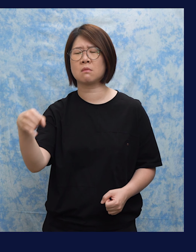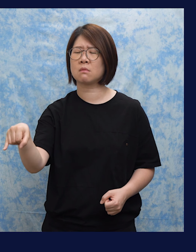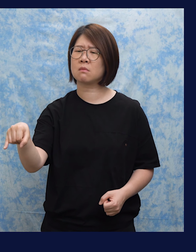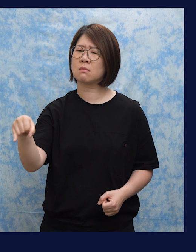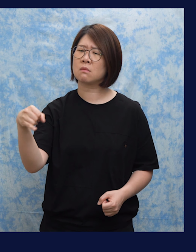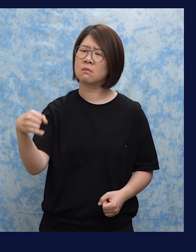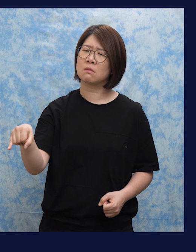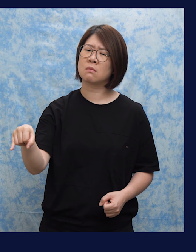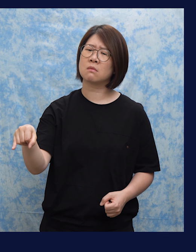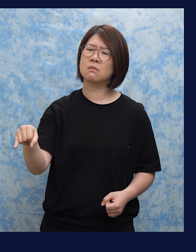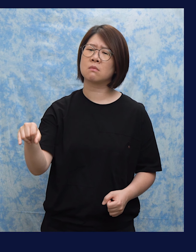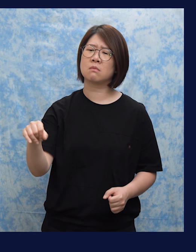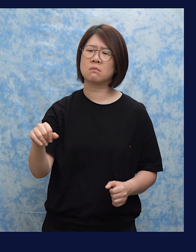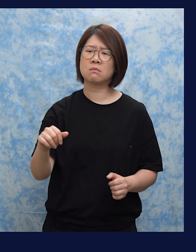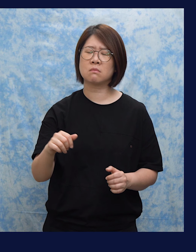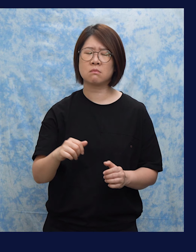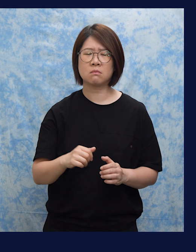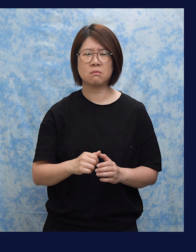hat.